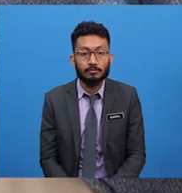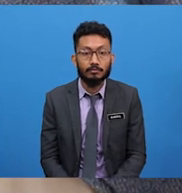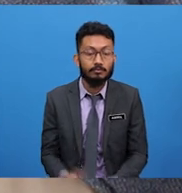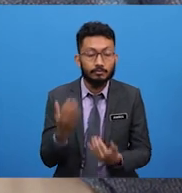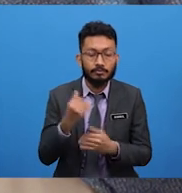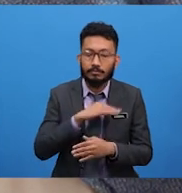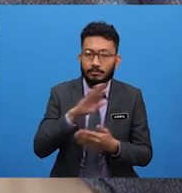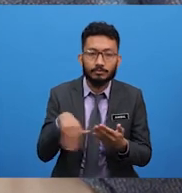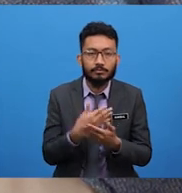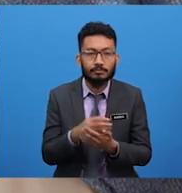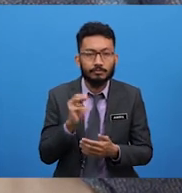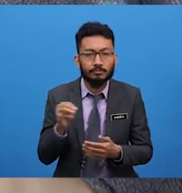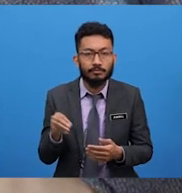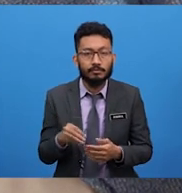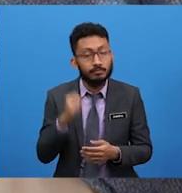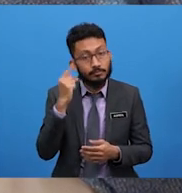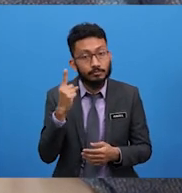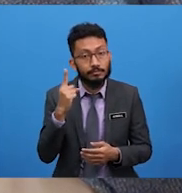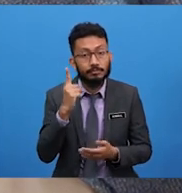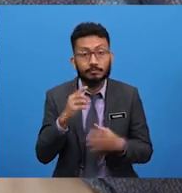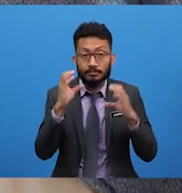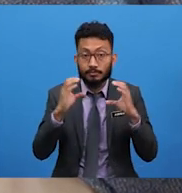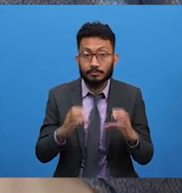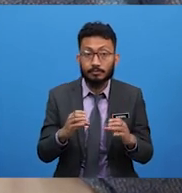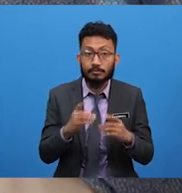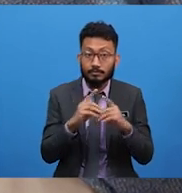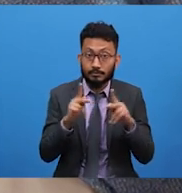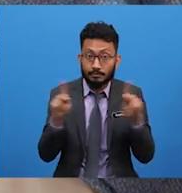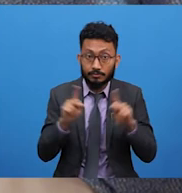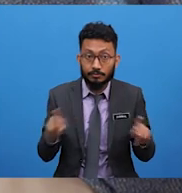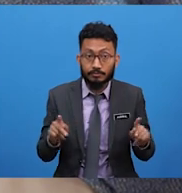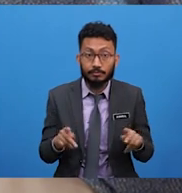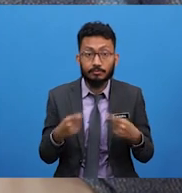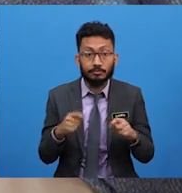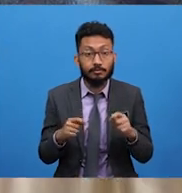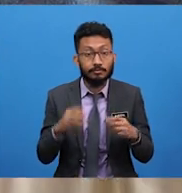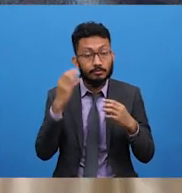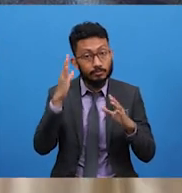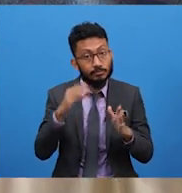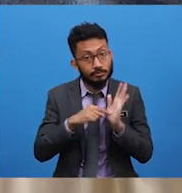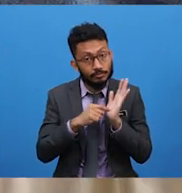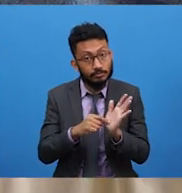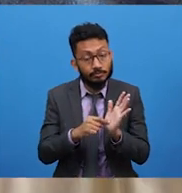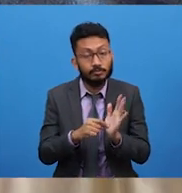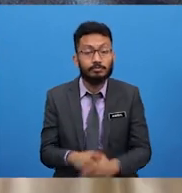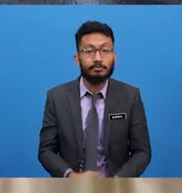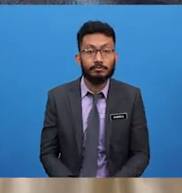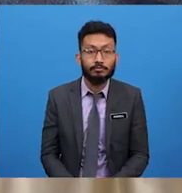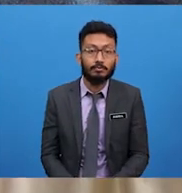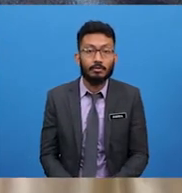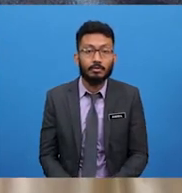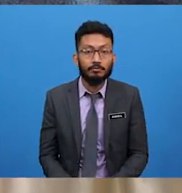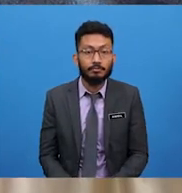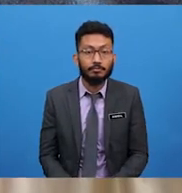Diharap semua murid-murid faham cara mendraft pola yang telah cikgu tunjukkan. Sekarang,